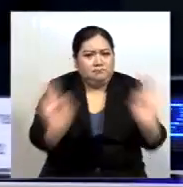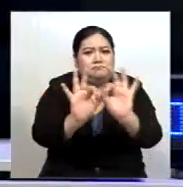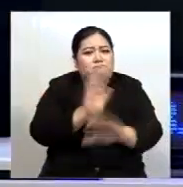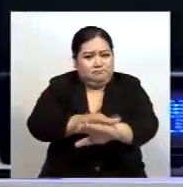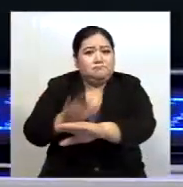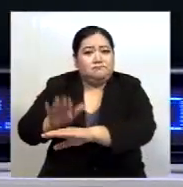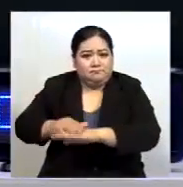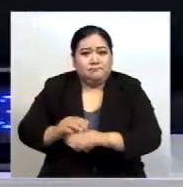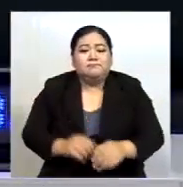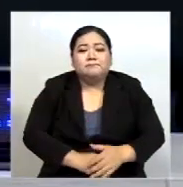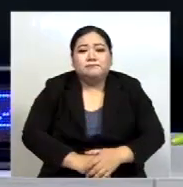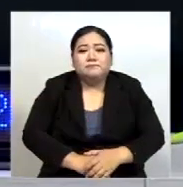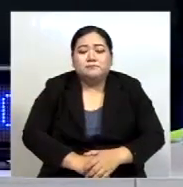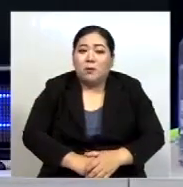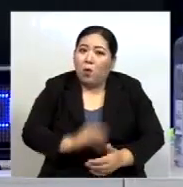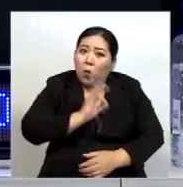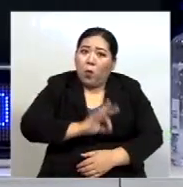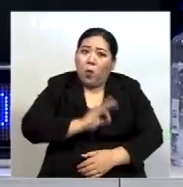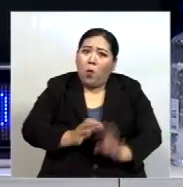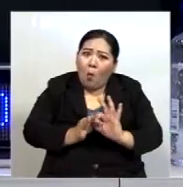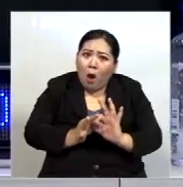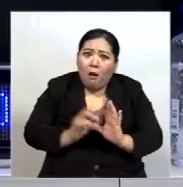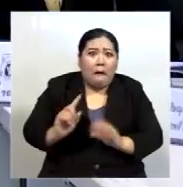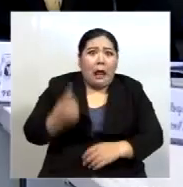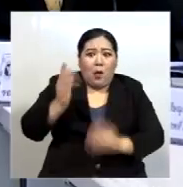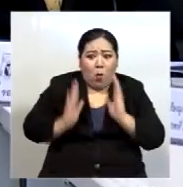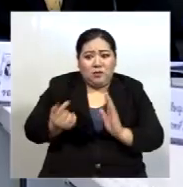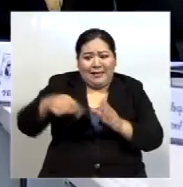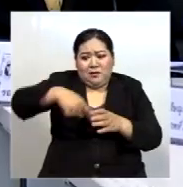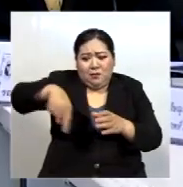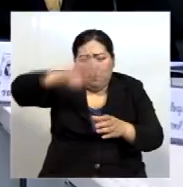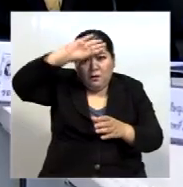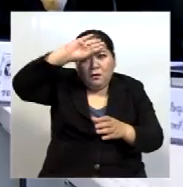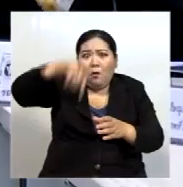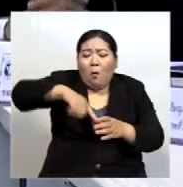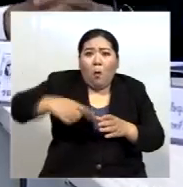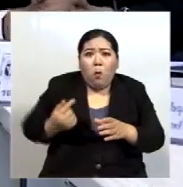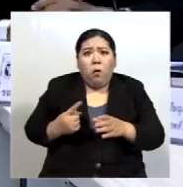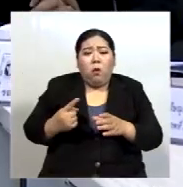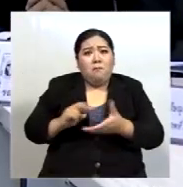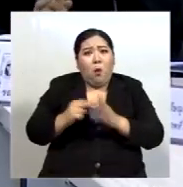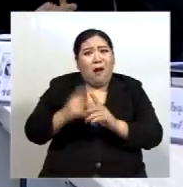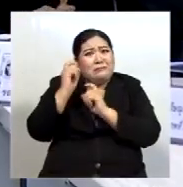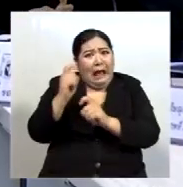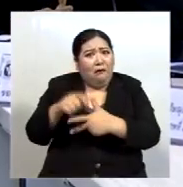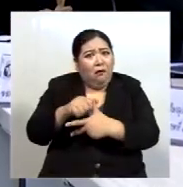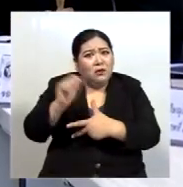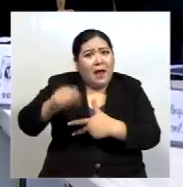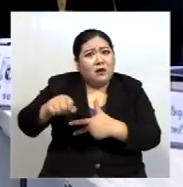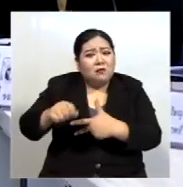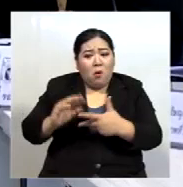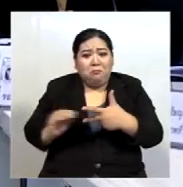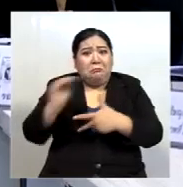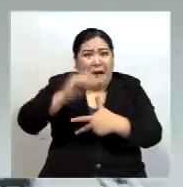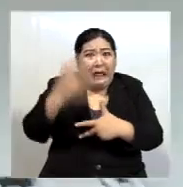คือตอนแรกหลายคนก็กังวลครับว่าจู่ๆเนี่ยพบผู้ติดเชื้อเป็นกลุ่มเป็นก้อนครั้งเดียวทีเดียว11คนเนี่ยมันจะเป็นภาวะที่เรียกว่าซูเปอร์ส